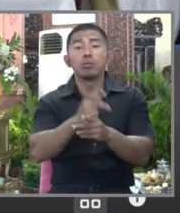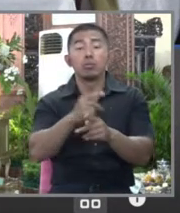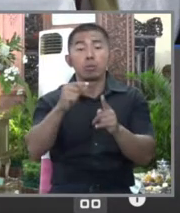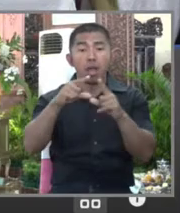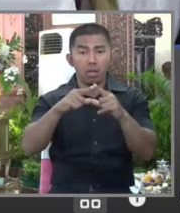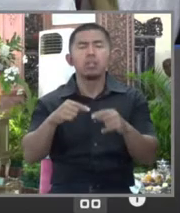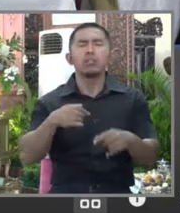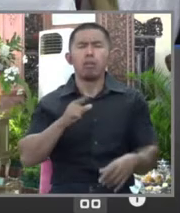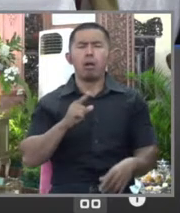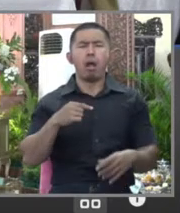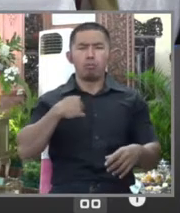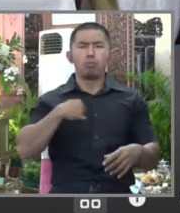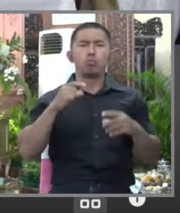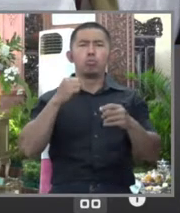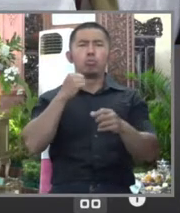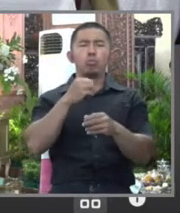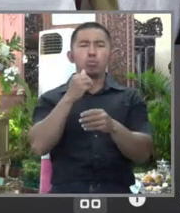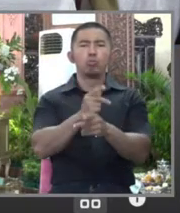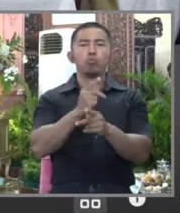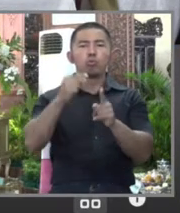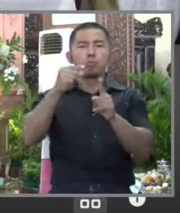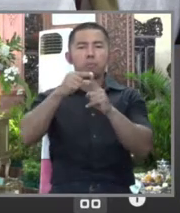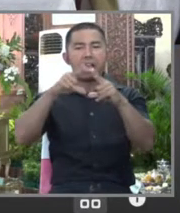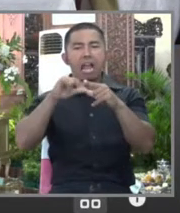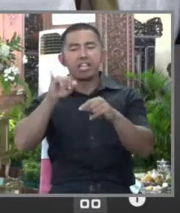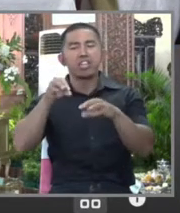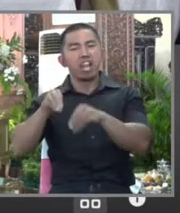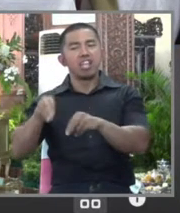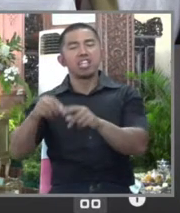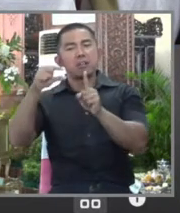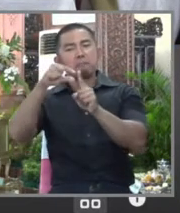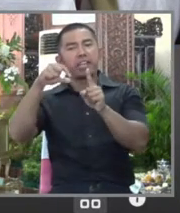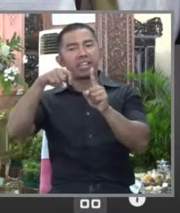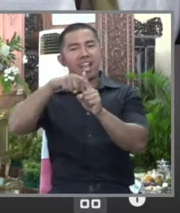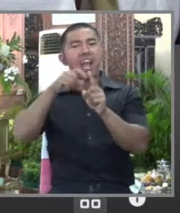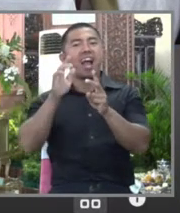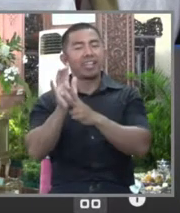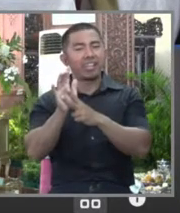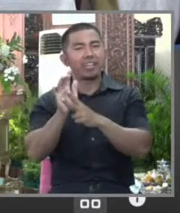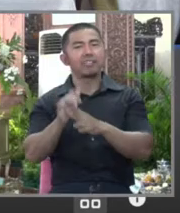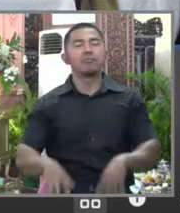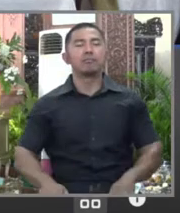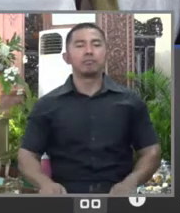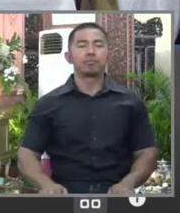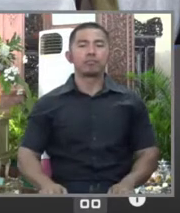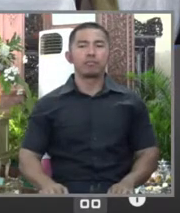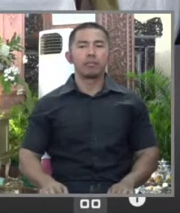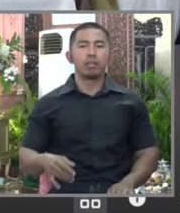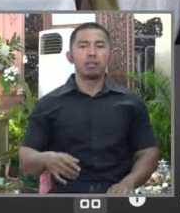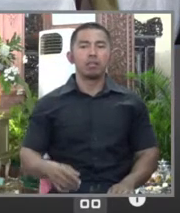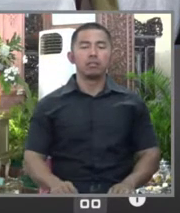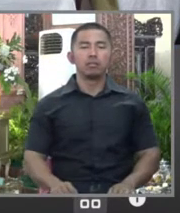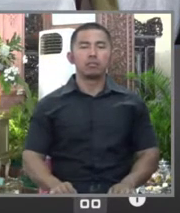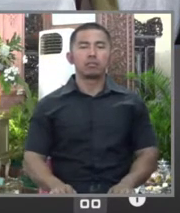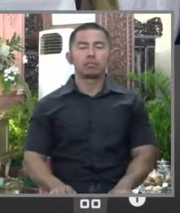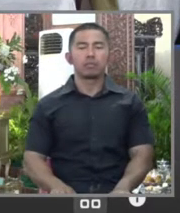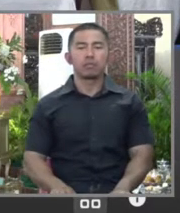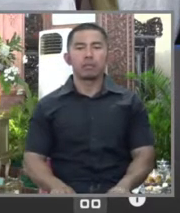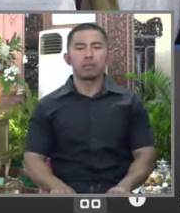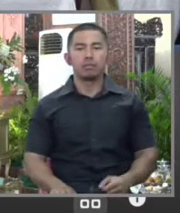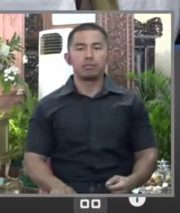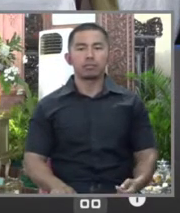Bebel, Pak. Guru PAI ngajar BKN. Jenengan ngajar apa? Tahu, Pak?